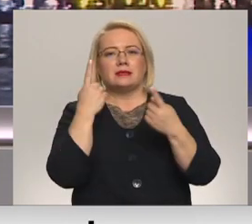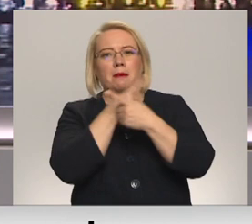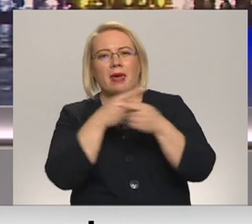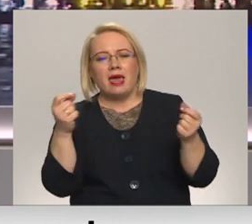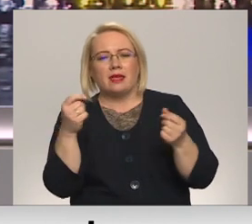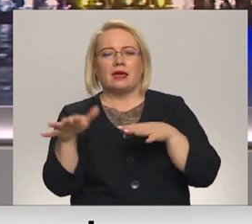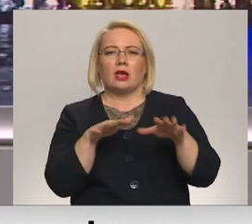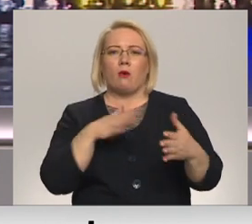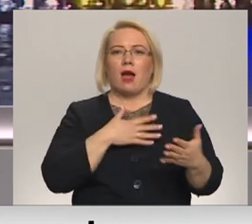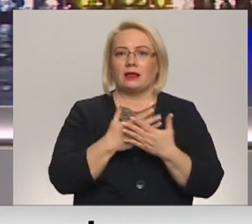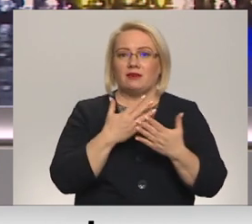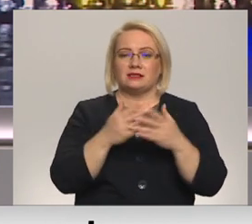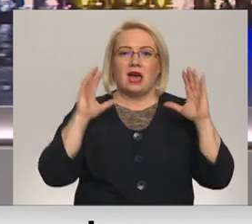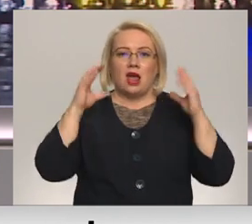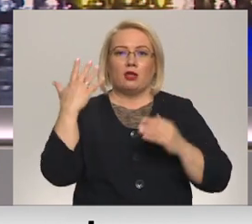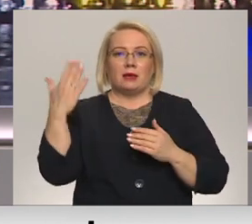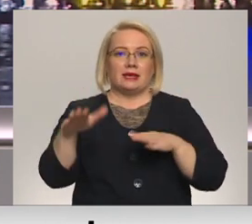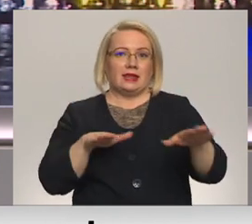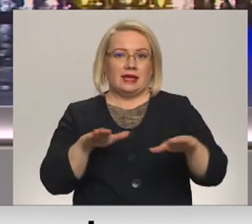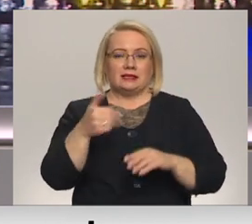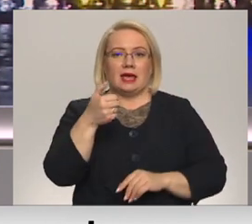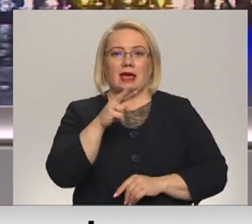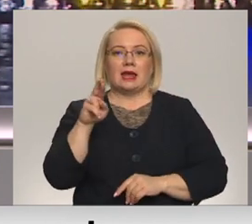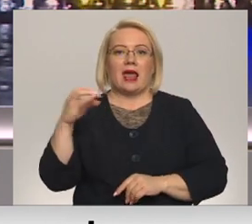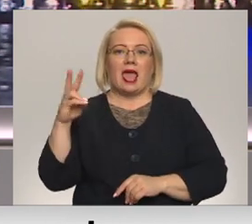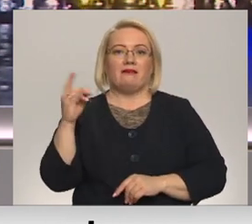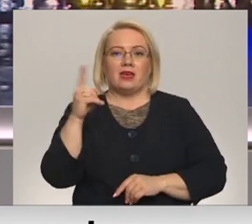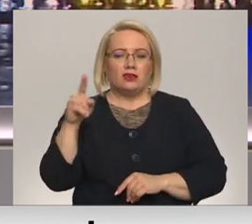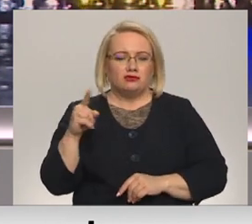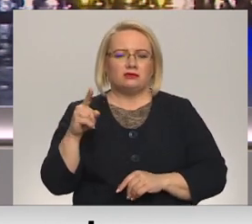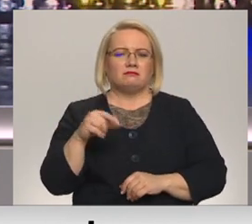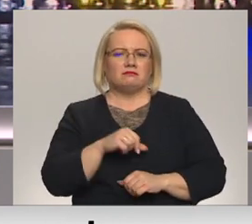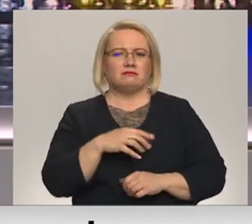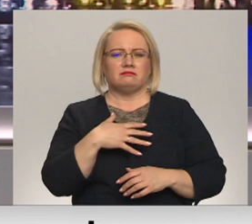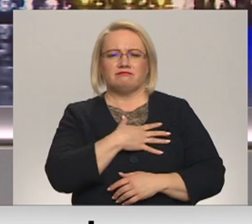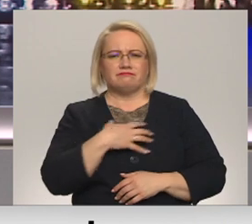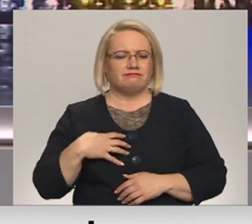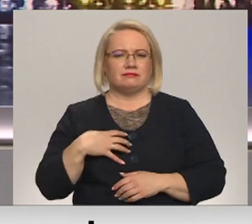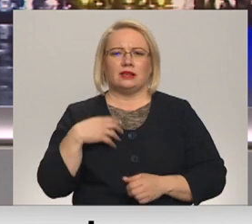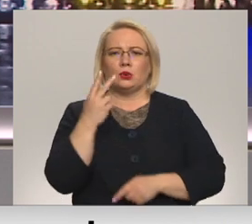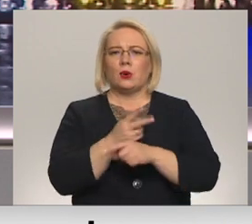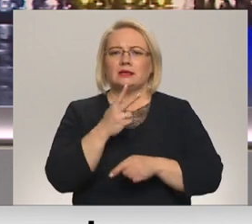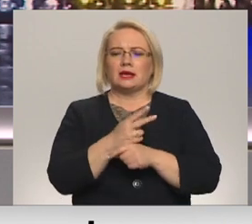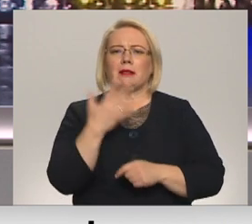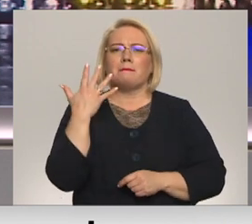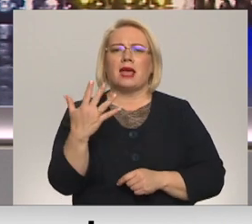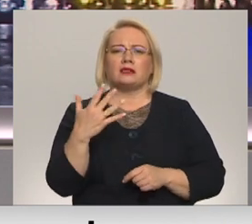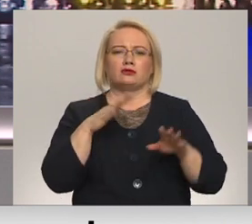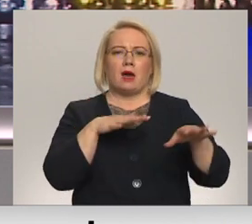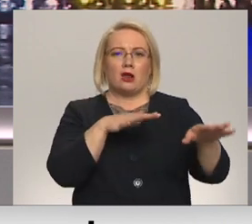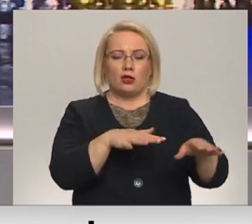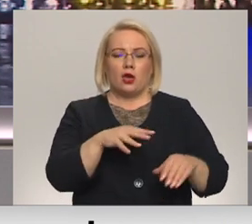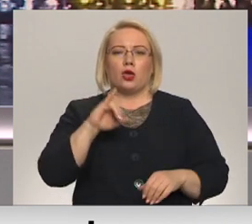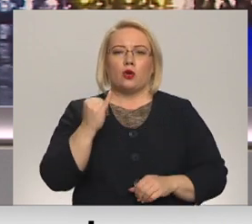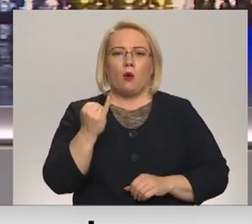aktivitātes. Latvijas Radio 5 DJs Toms Grēviņš šogad apņēmās noskriet 5 maratonus, ja par katru no tiem kāds uzņēmums ziedos